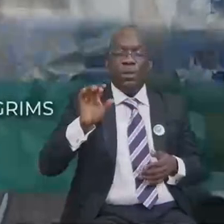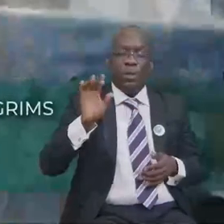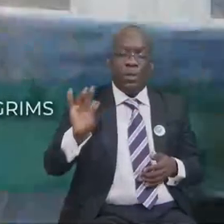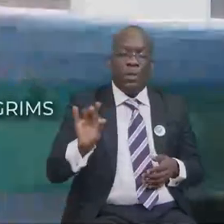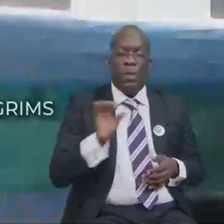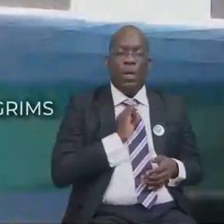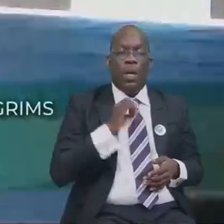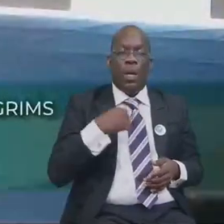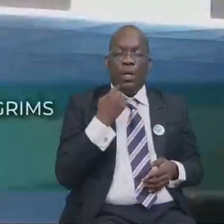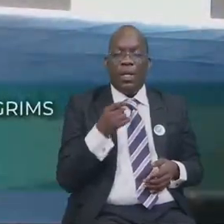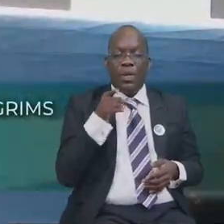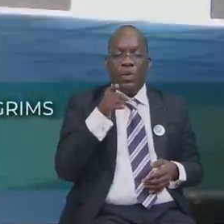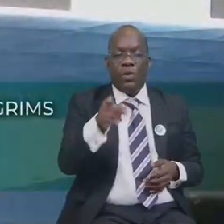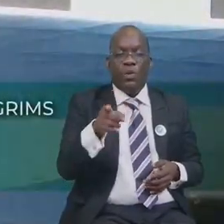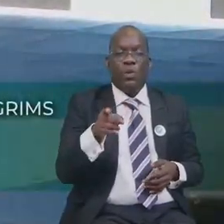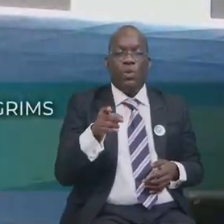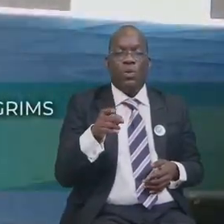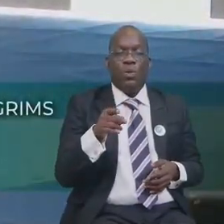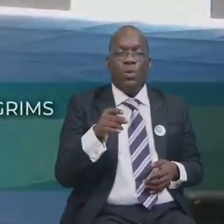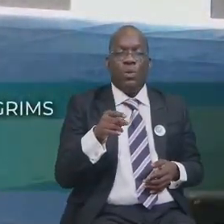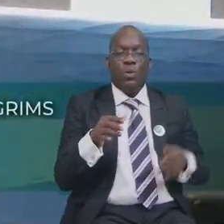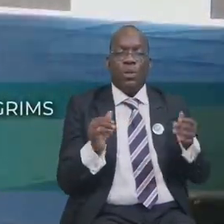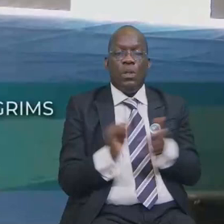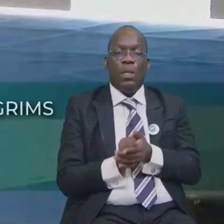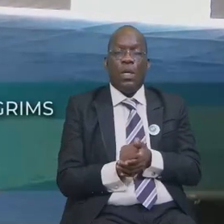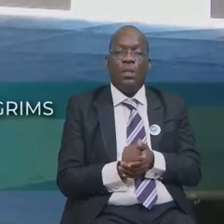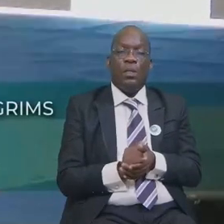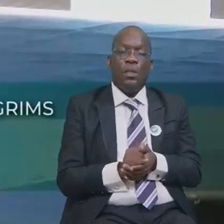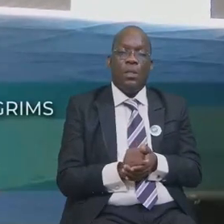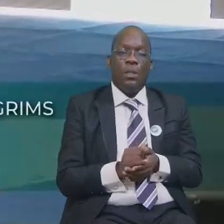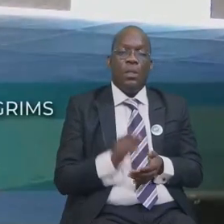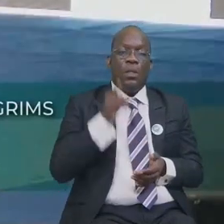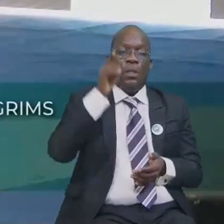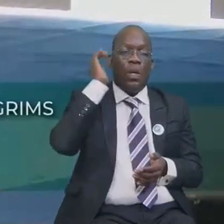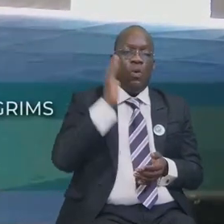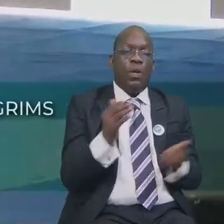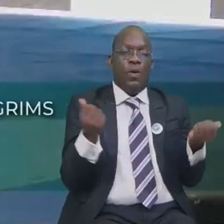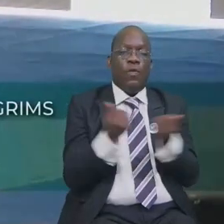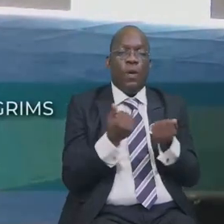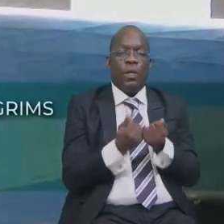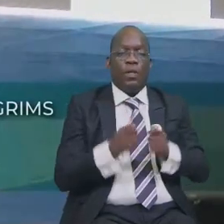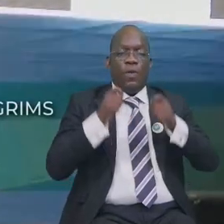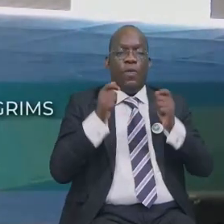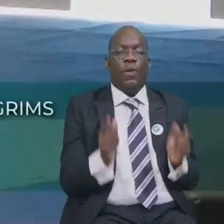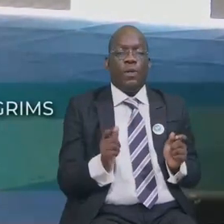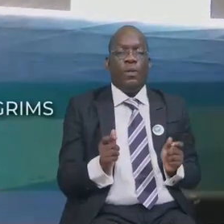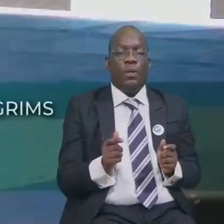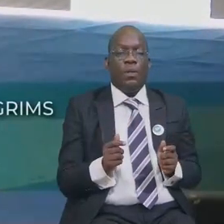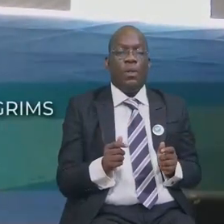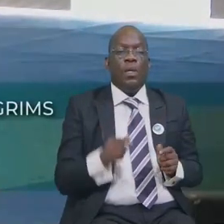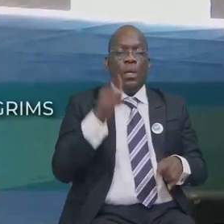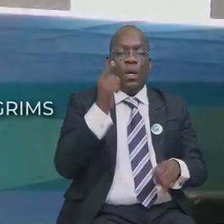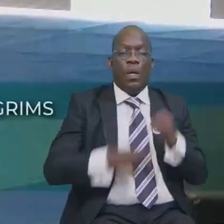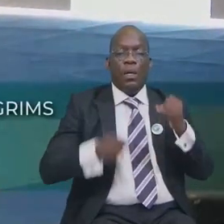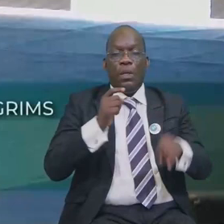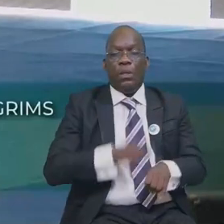Je vous le dis, il leur fera promptement justice. Quand nous prions dans ces derniers temps